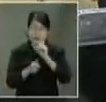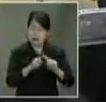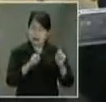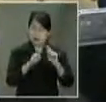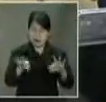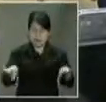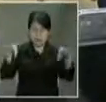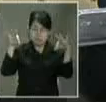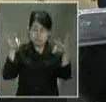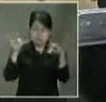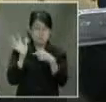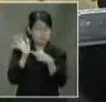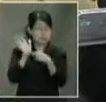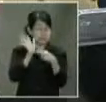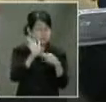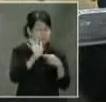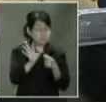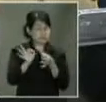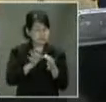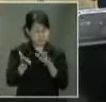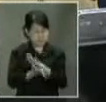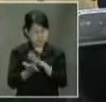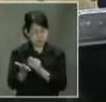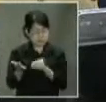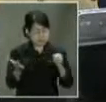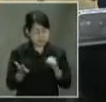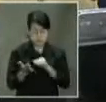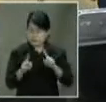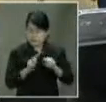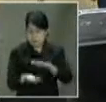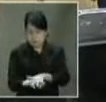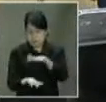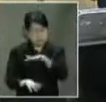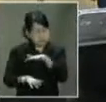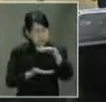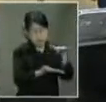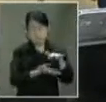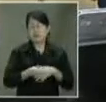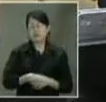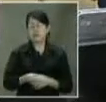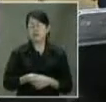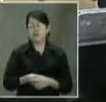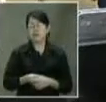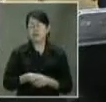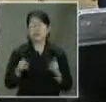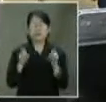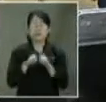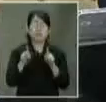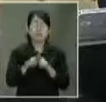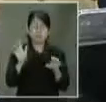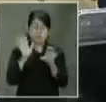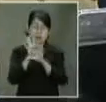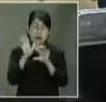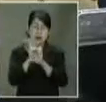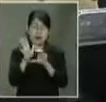ได้ชี้แจงต่อสภานั้นควรจะมอบให้สภาไว ้เดี๋ยวผมถ่ายให ้ครับทั้งหมดคือภาพถ่ายที่ท่านส่งขออนุมั